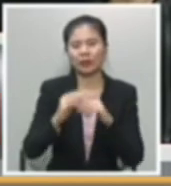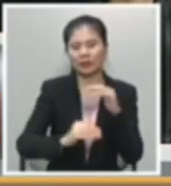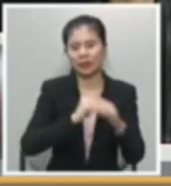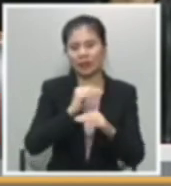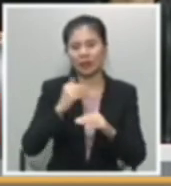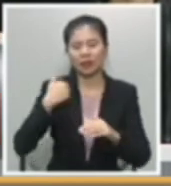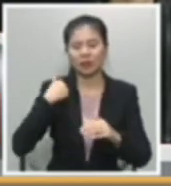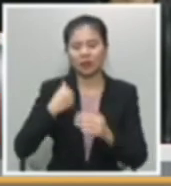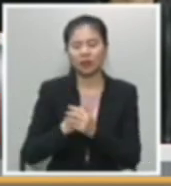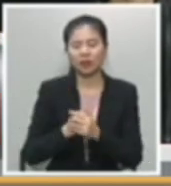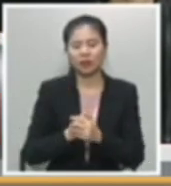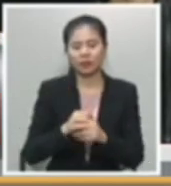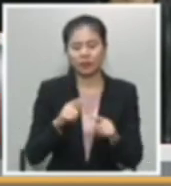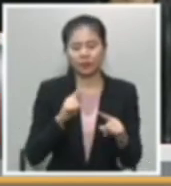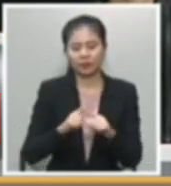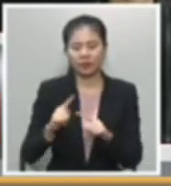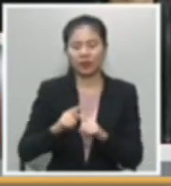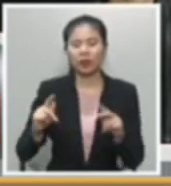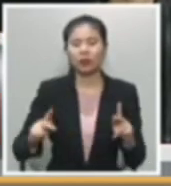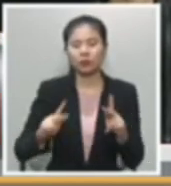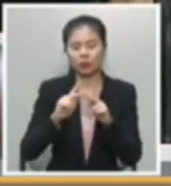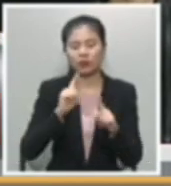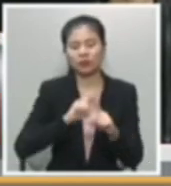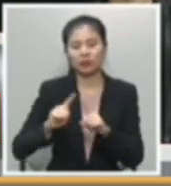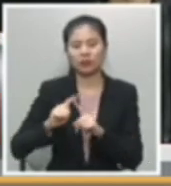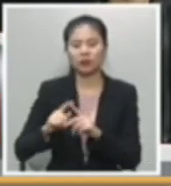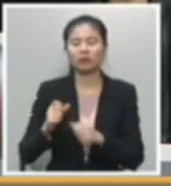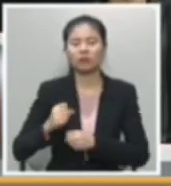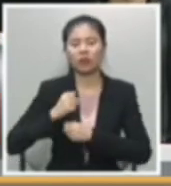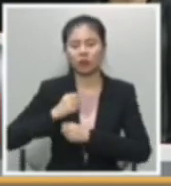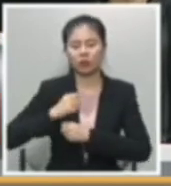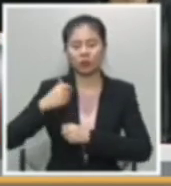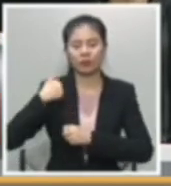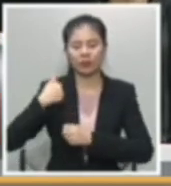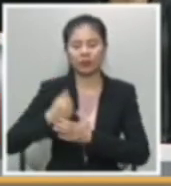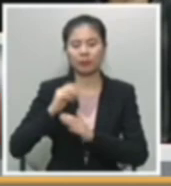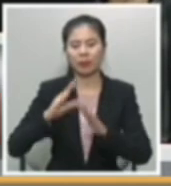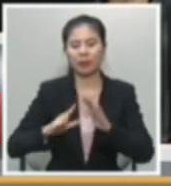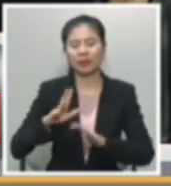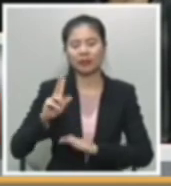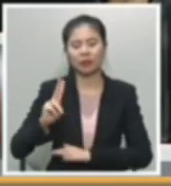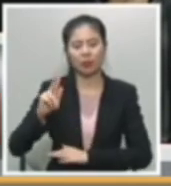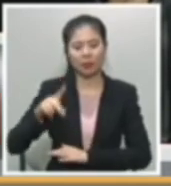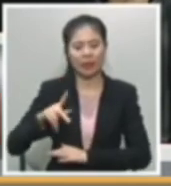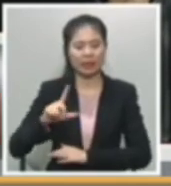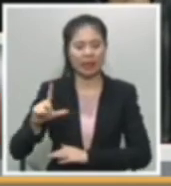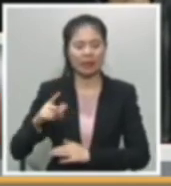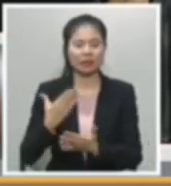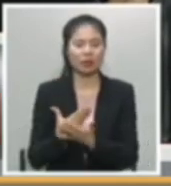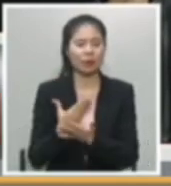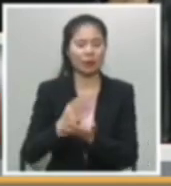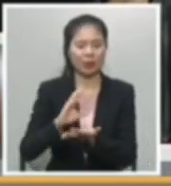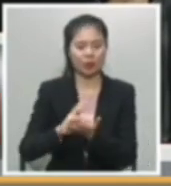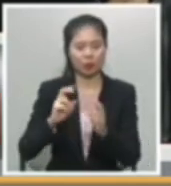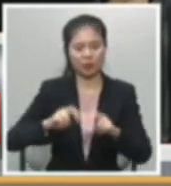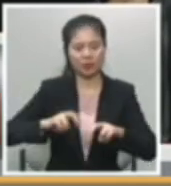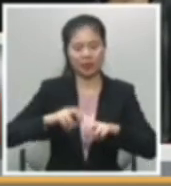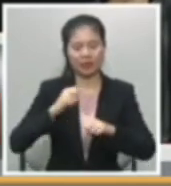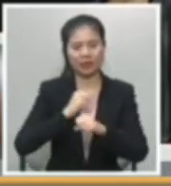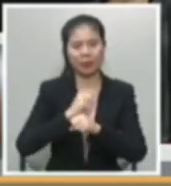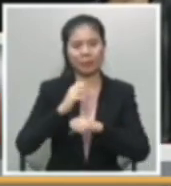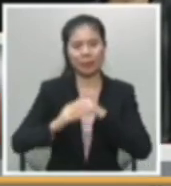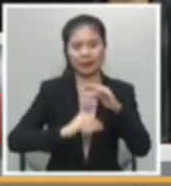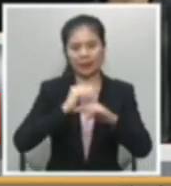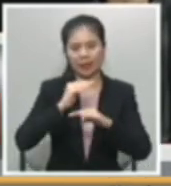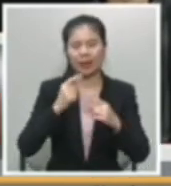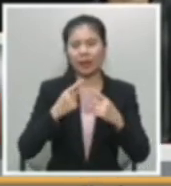ก็ยังอยู่ในหลายกระทรวงนะครับกระทรวงกลาโหมก็มีประมาณ 2,000 กว่าล้านงบประมาณวิจัยและพัฒนาเนี่ยแต่ว่าส่วน